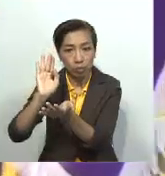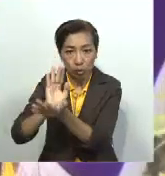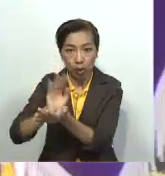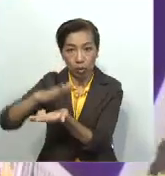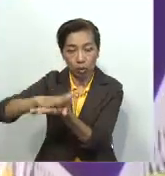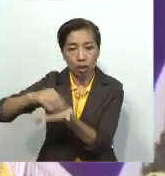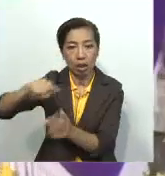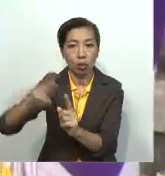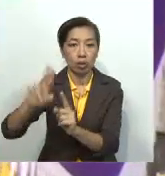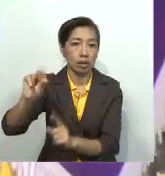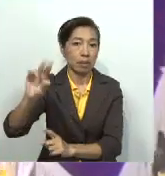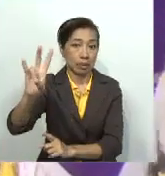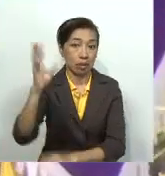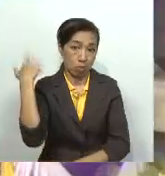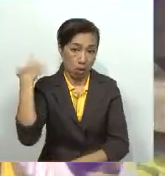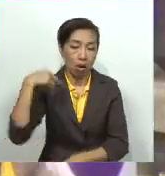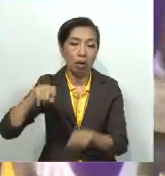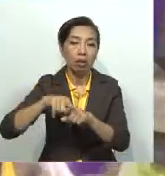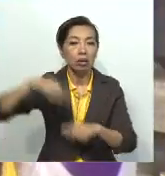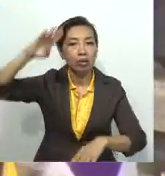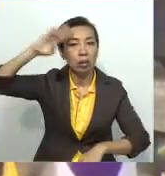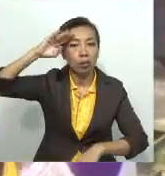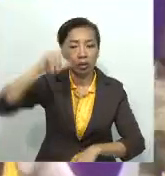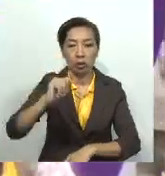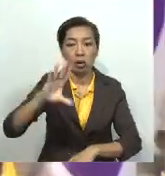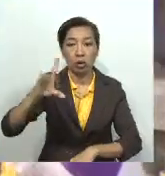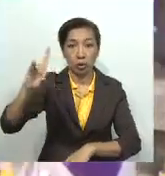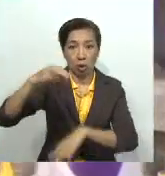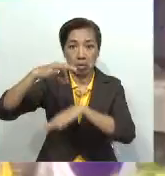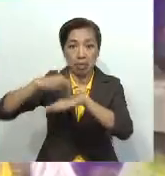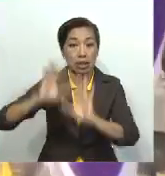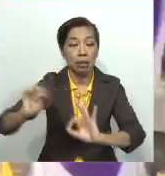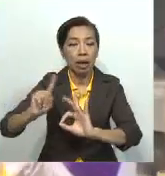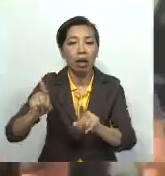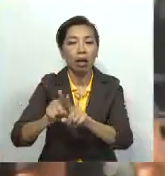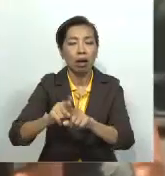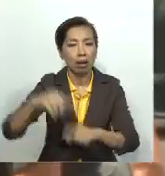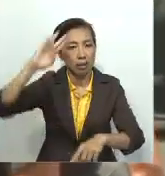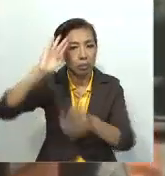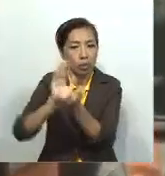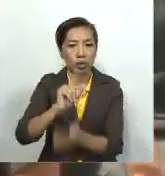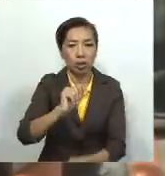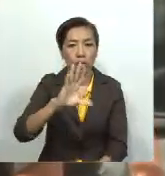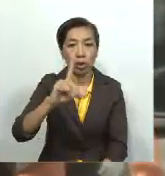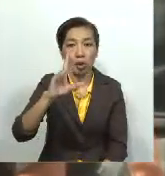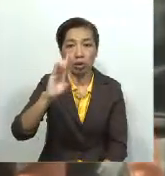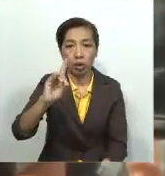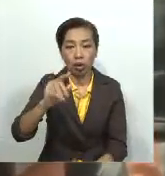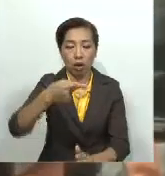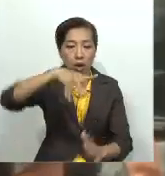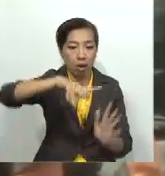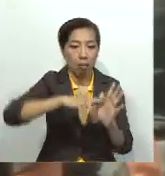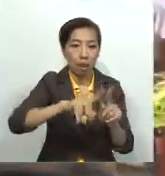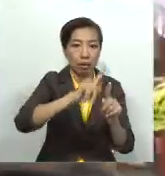คยดำรงตำแหน่งสำคัญในสังกัดของกองบัญชาการตำรวจตระเวนชายแดนนะครับอย่างเช่นผู้บังคับการตำรวจตระเวนชายแดนภาค1และภา